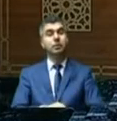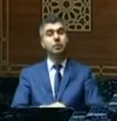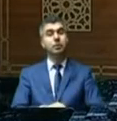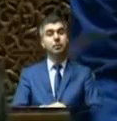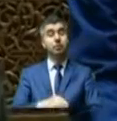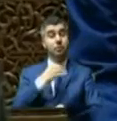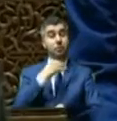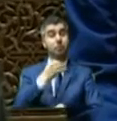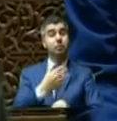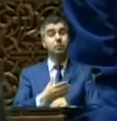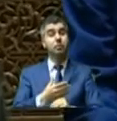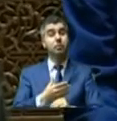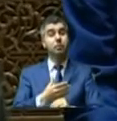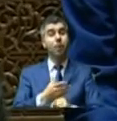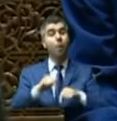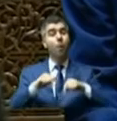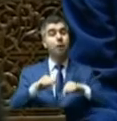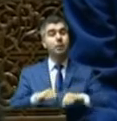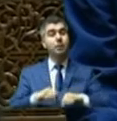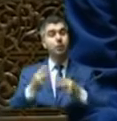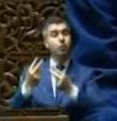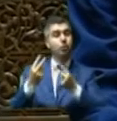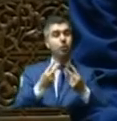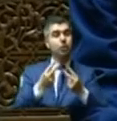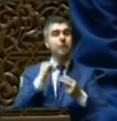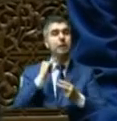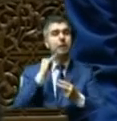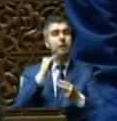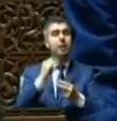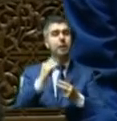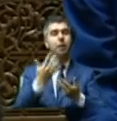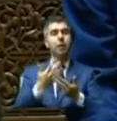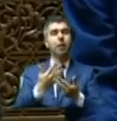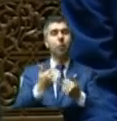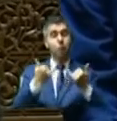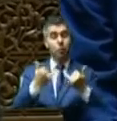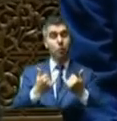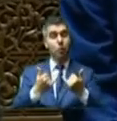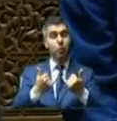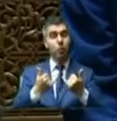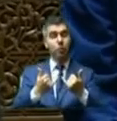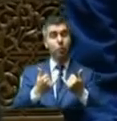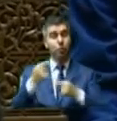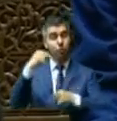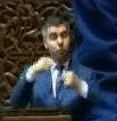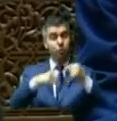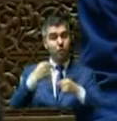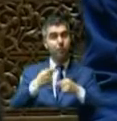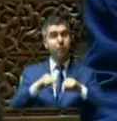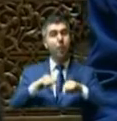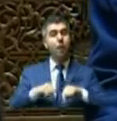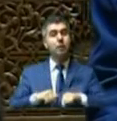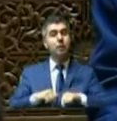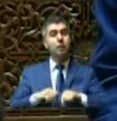عادة ما يتغيب الوزراء عن حضور جلسات البرلمان. اليوم حاضر معنا السيد